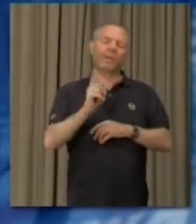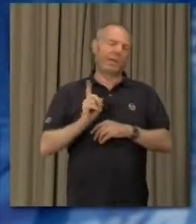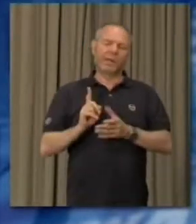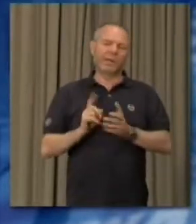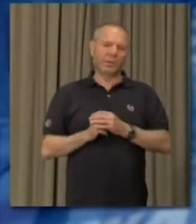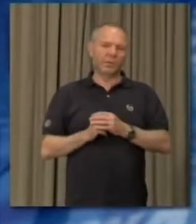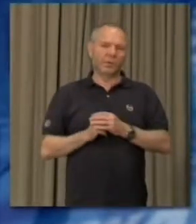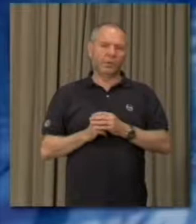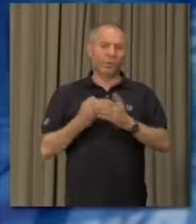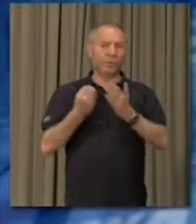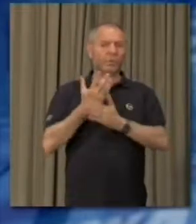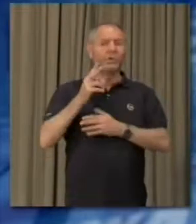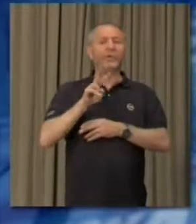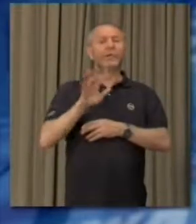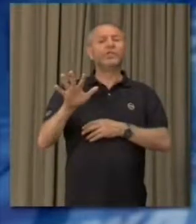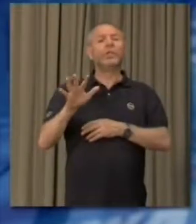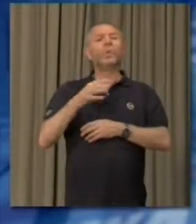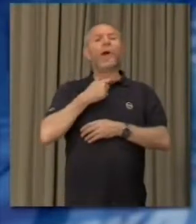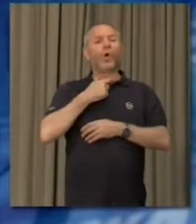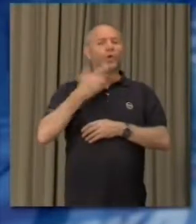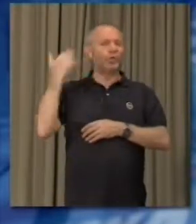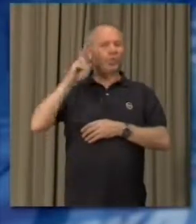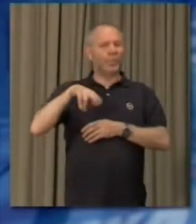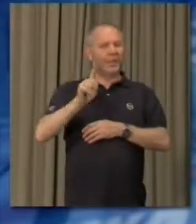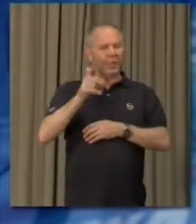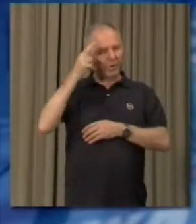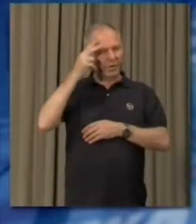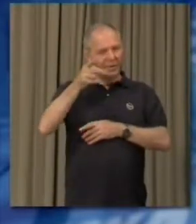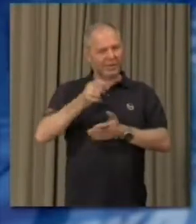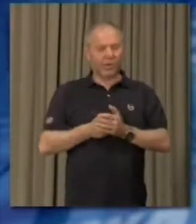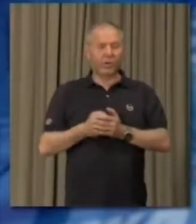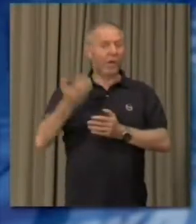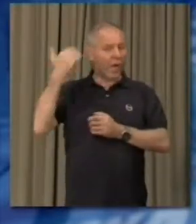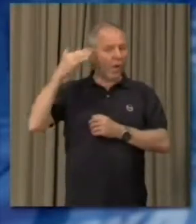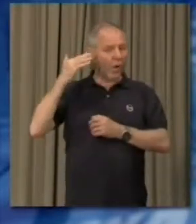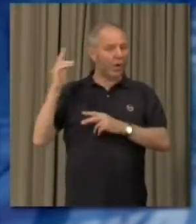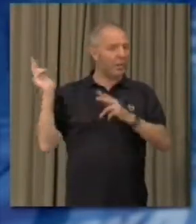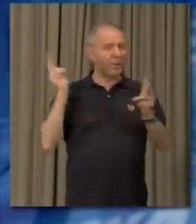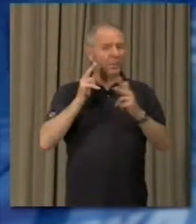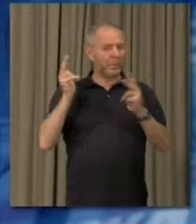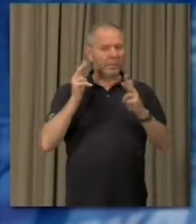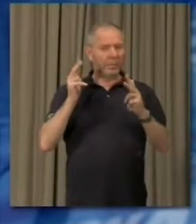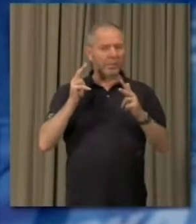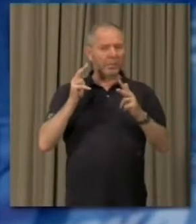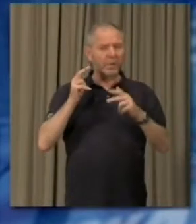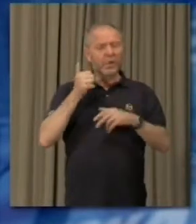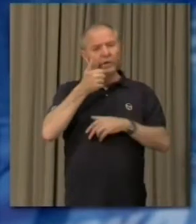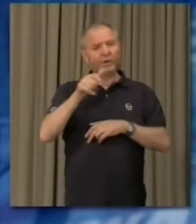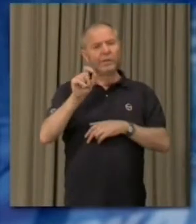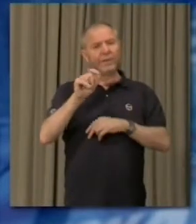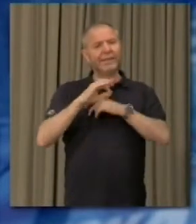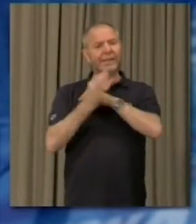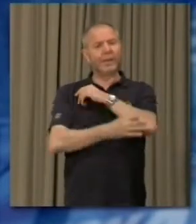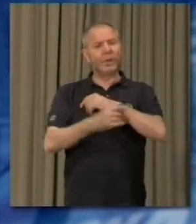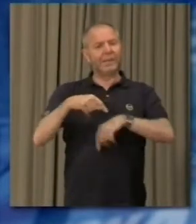quanto verificatosi il 25 agosto 2012, per intenderci. Allora la velocità del vento sottostimata aveva raggiunto i 120